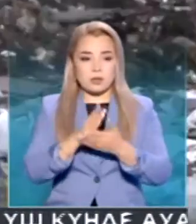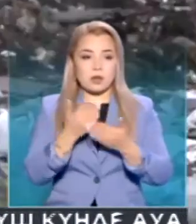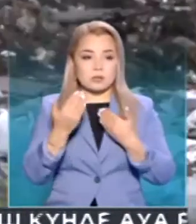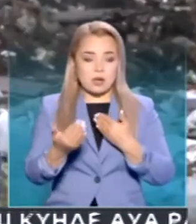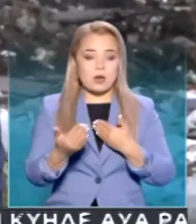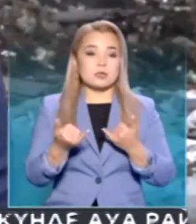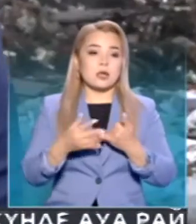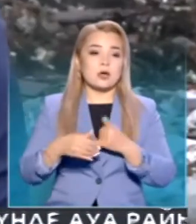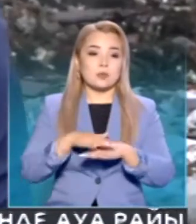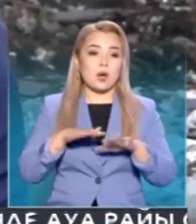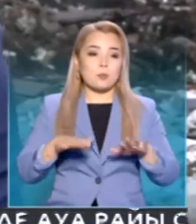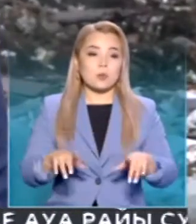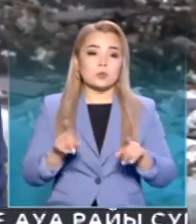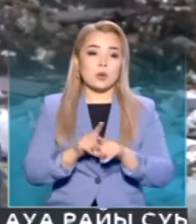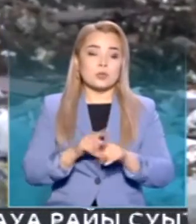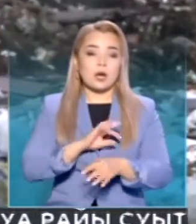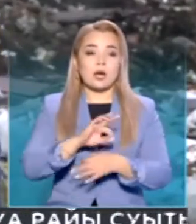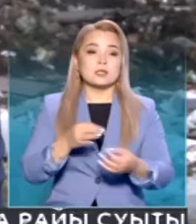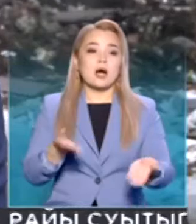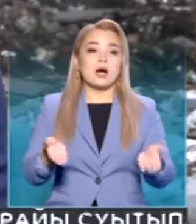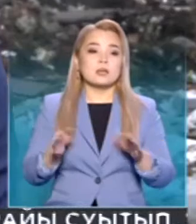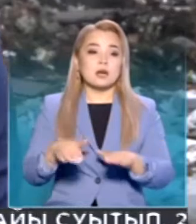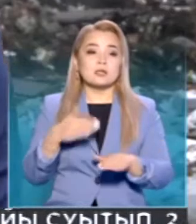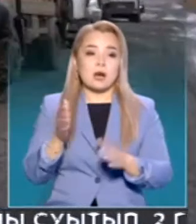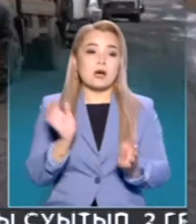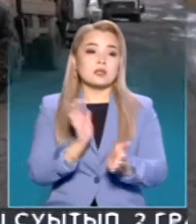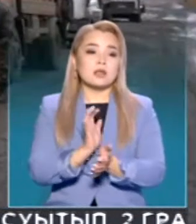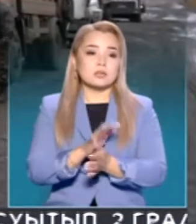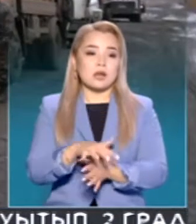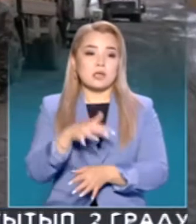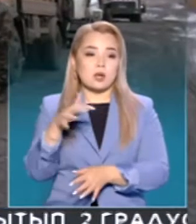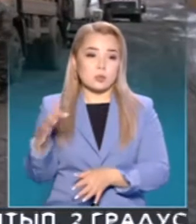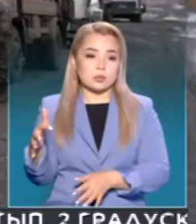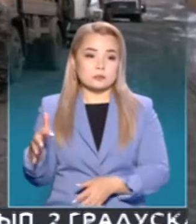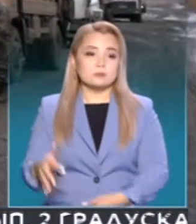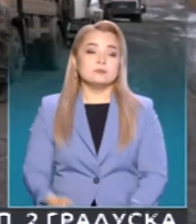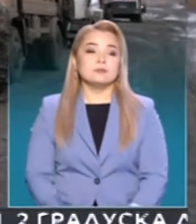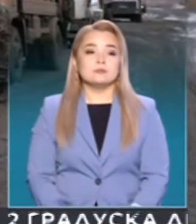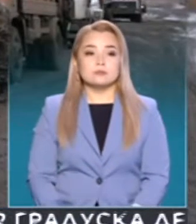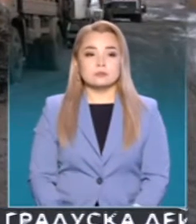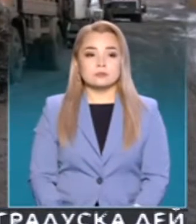де полигонның аумағында тұрмыстық қалдықтармен ластануы.